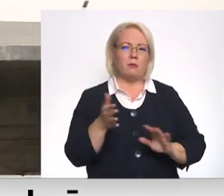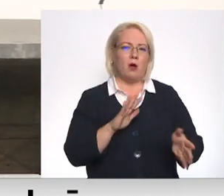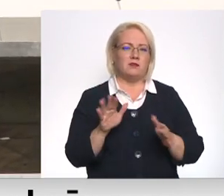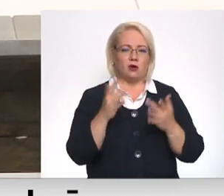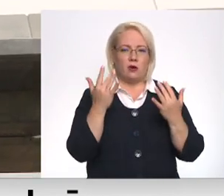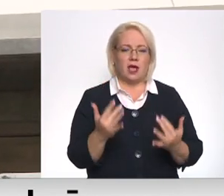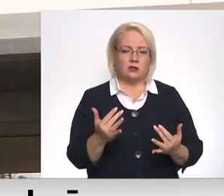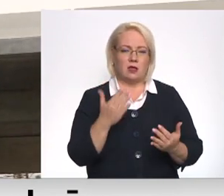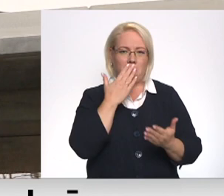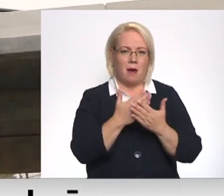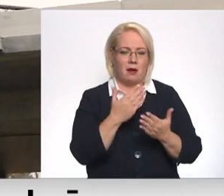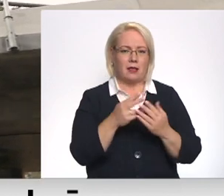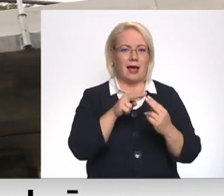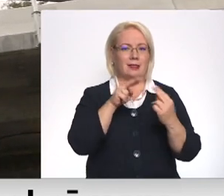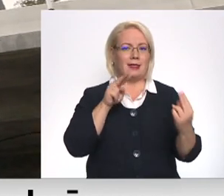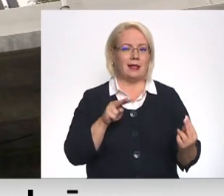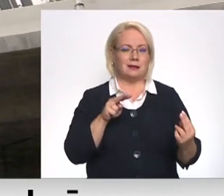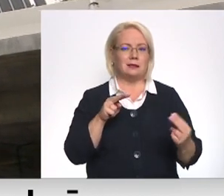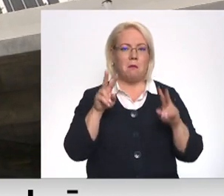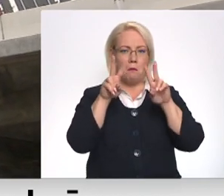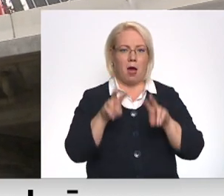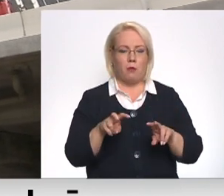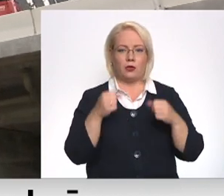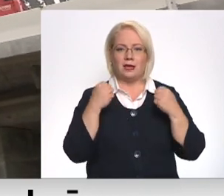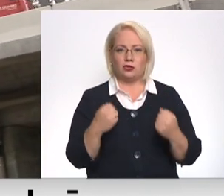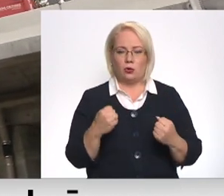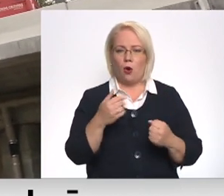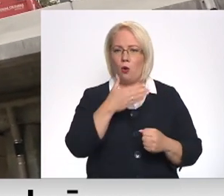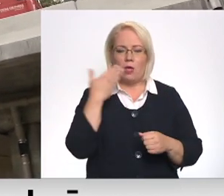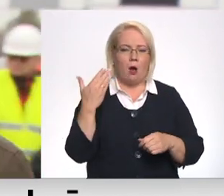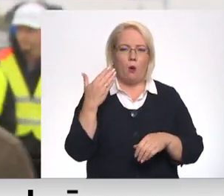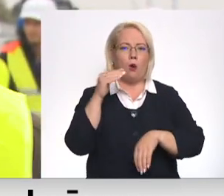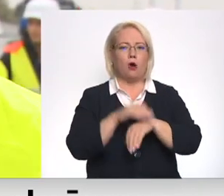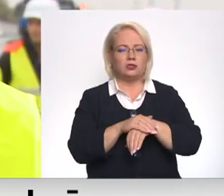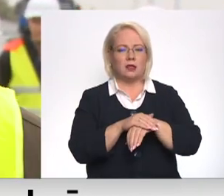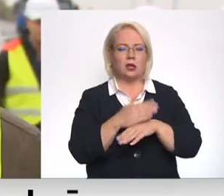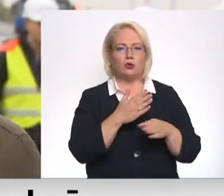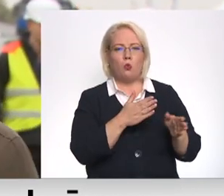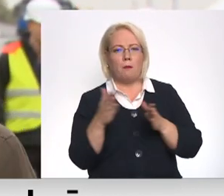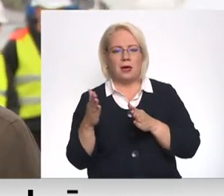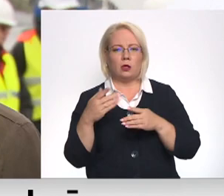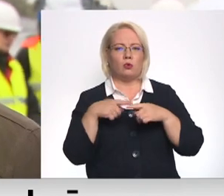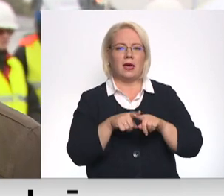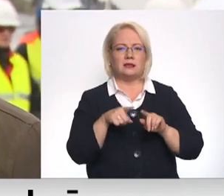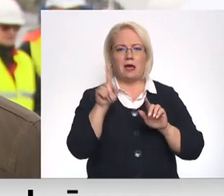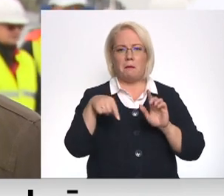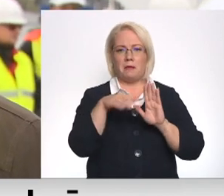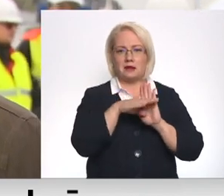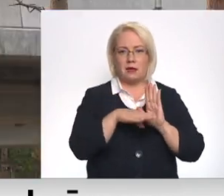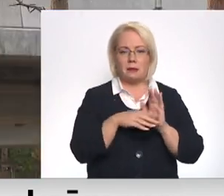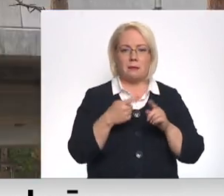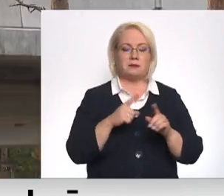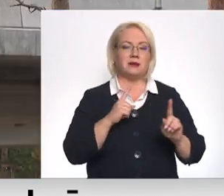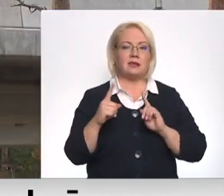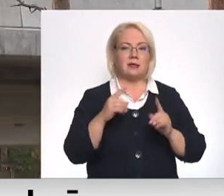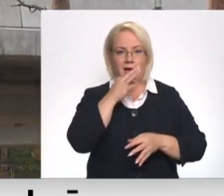rezultāti liecina, ka tilts pārbaudi ir izturējis un nav konstatēts nobīdes no tehniskajām prasībām. Tādēļ par satiksmi